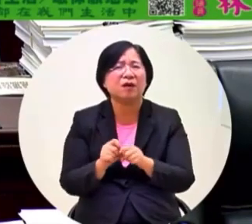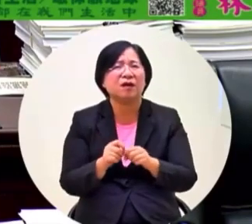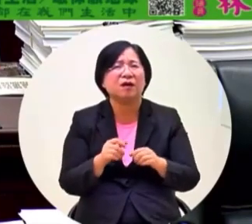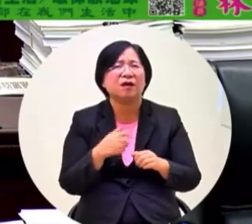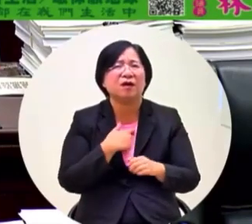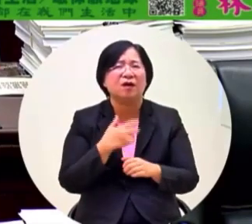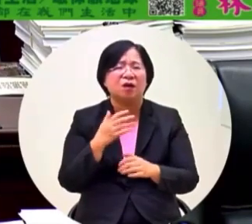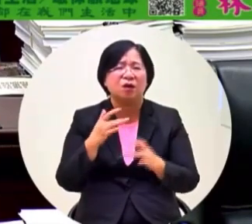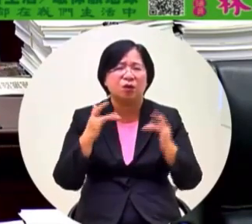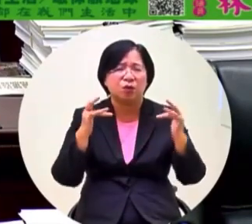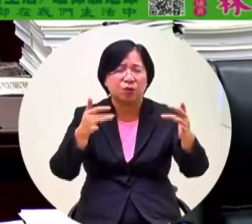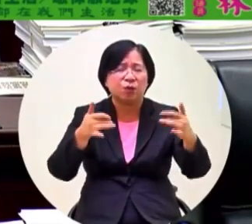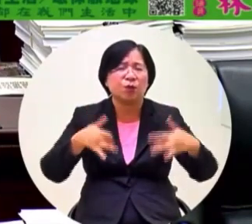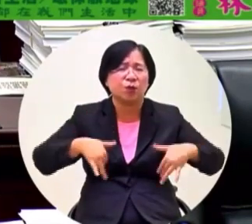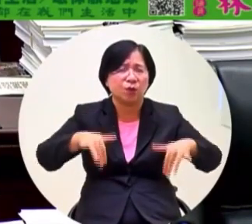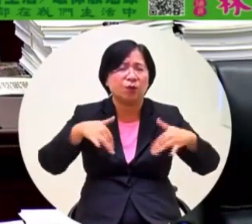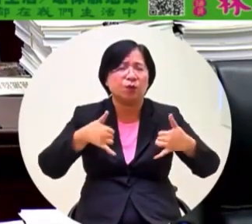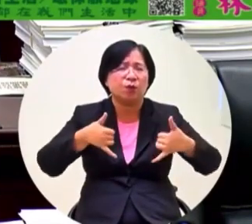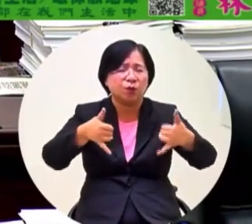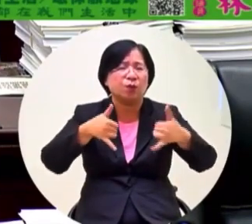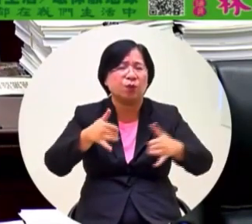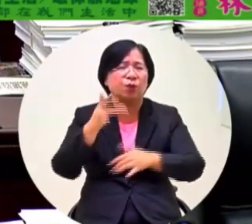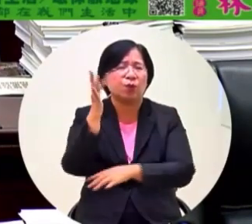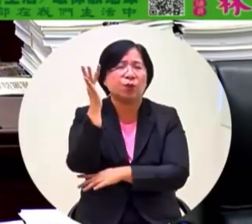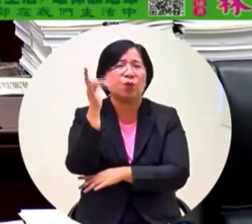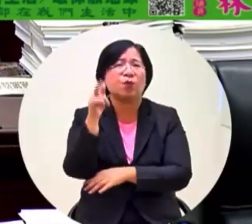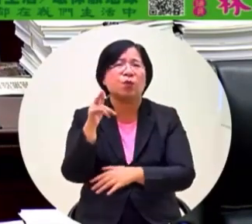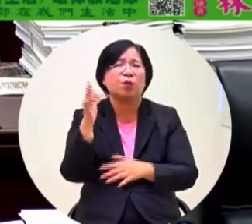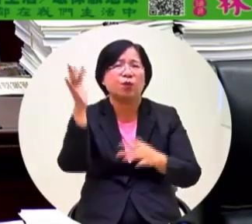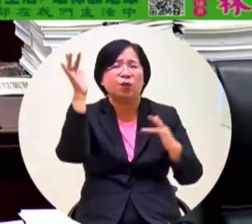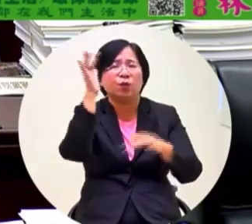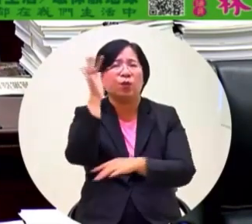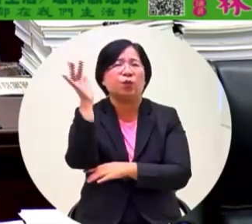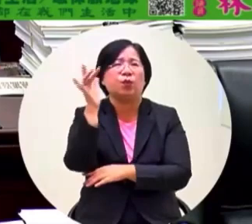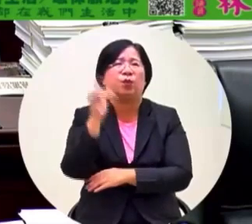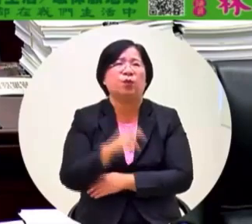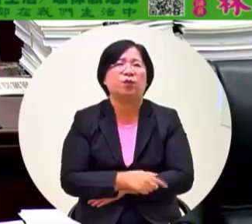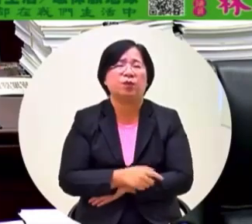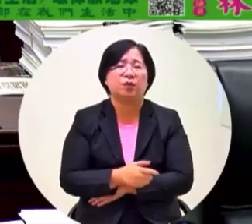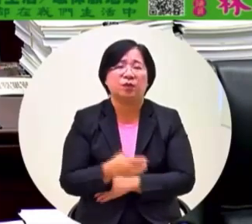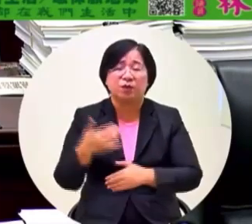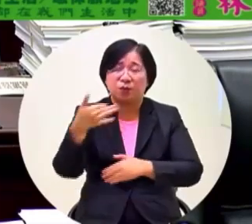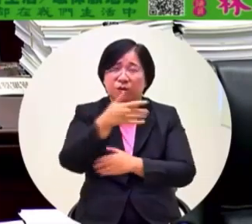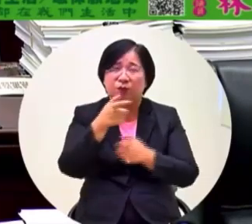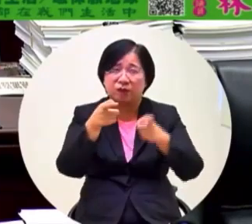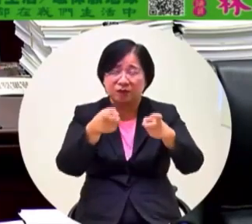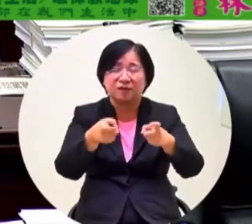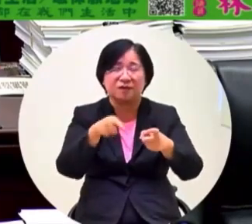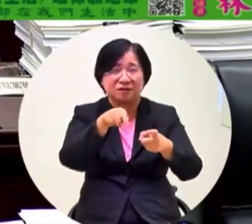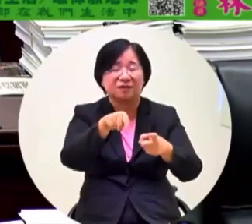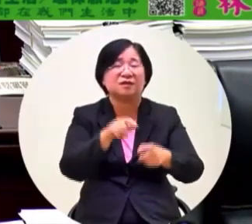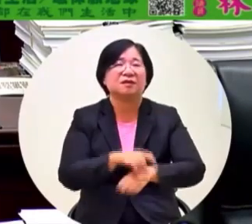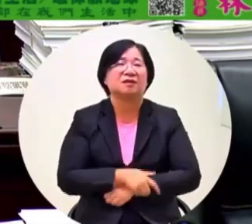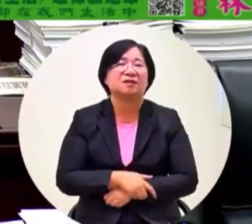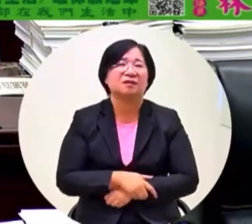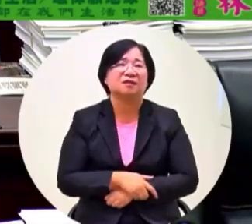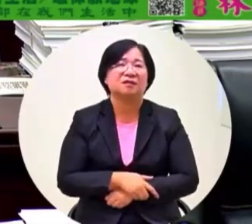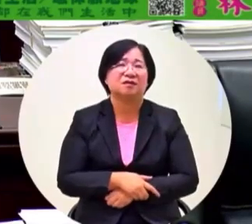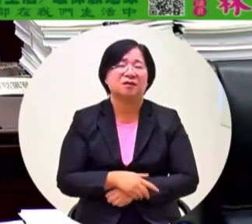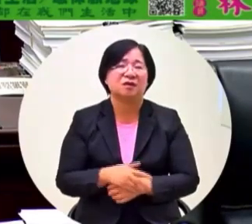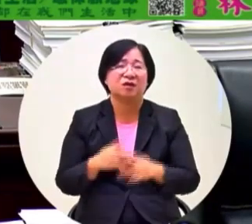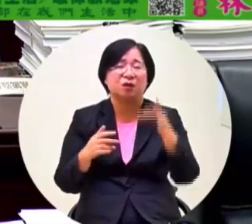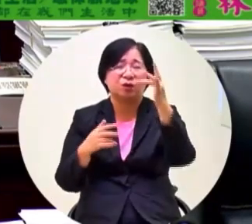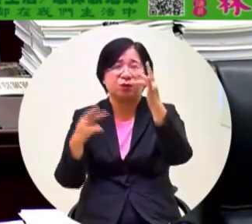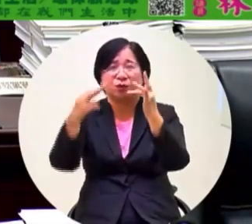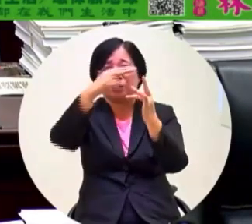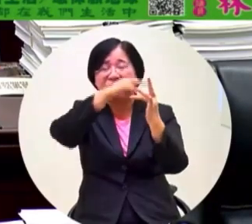啊，路数本来树大就招风嘛，尤其我们在渔港的那个地方，请你们过来减树，树要